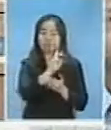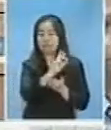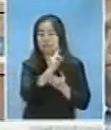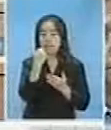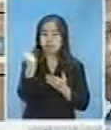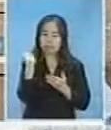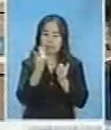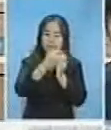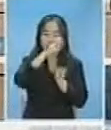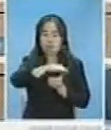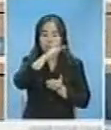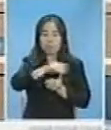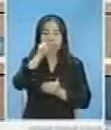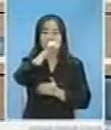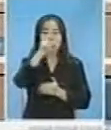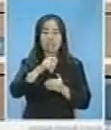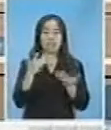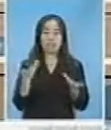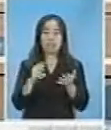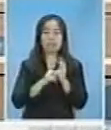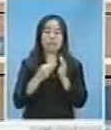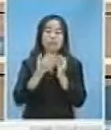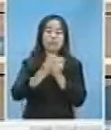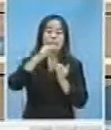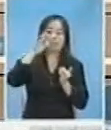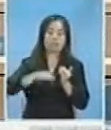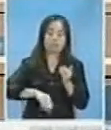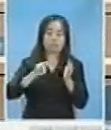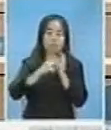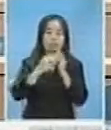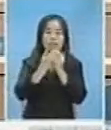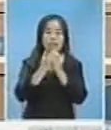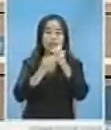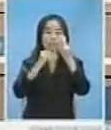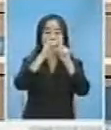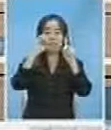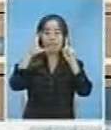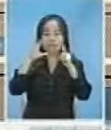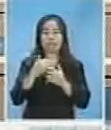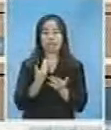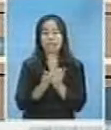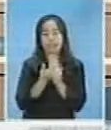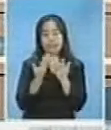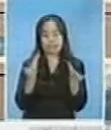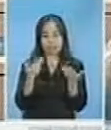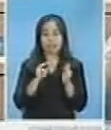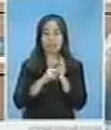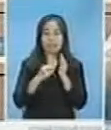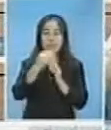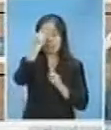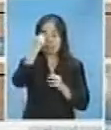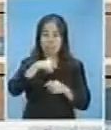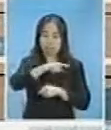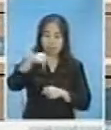เล่นตัวสักนิดก่อนนะครับสุดท้าย105บาทที่ผมบอกไปแล้วครับมันไม่ได้แบบนี้ครับเราไปบอกสิ่งที่เรามี